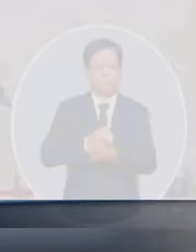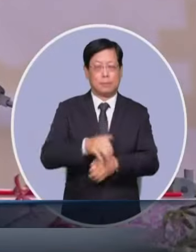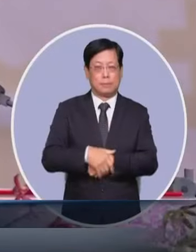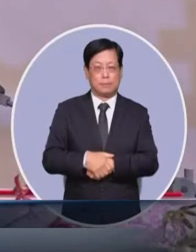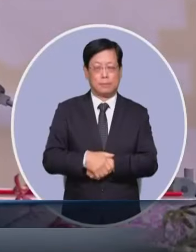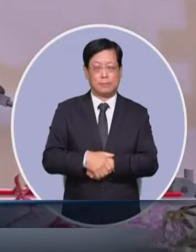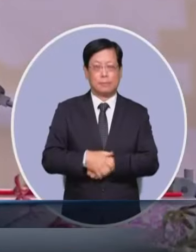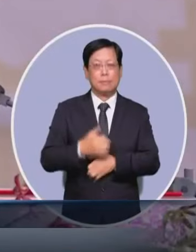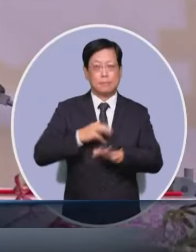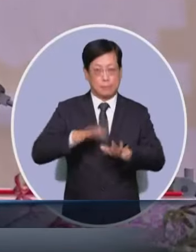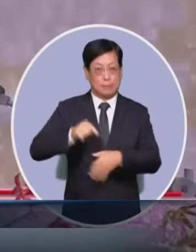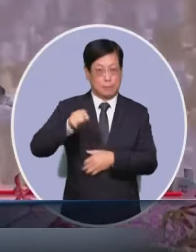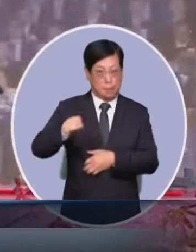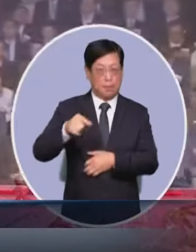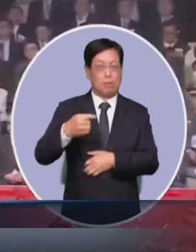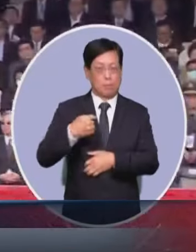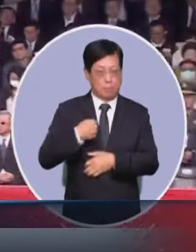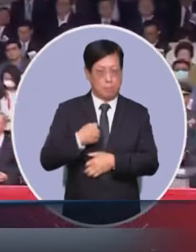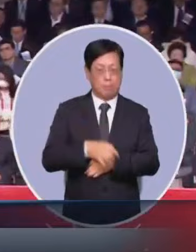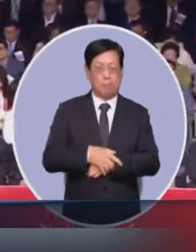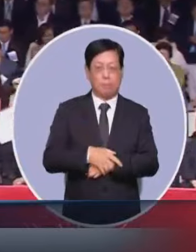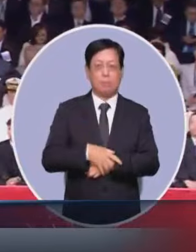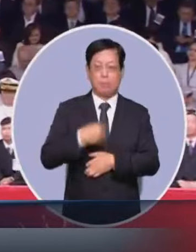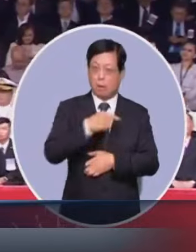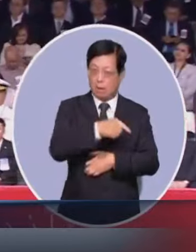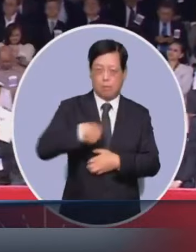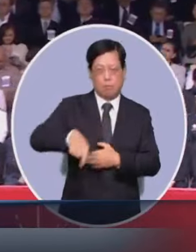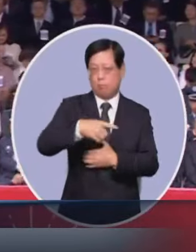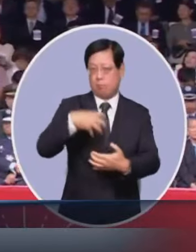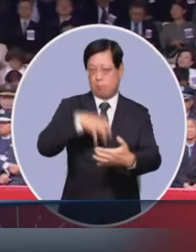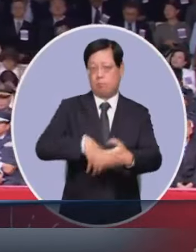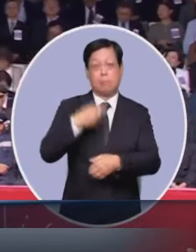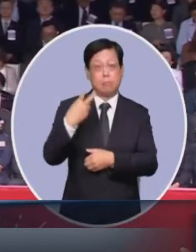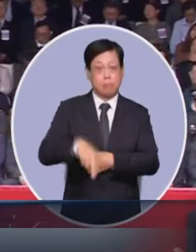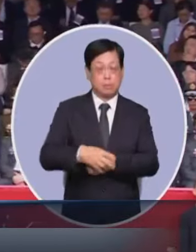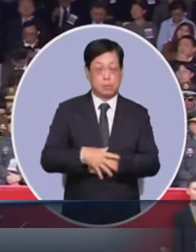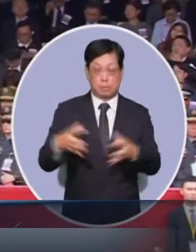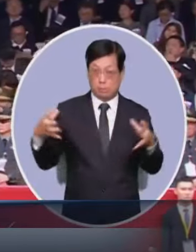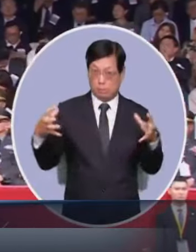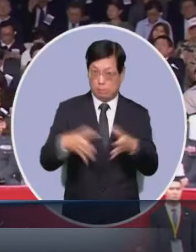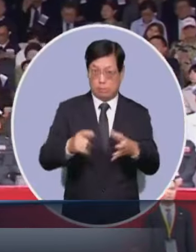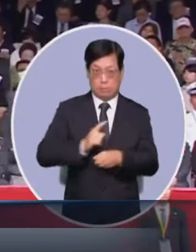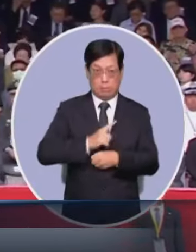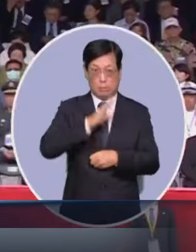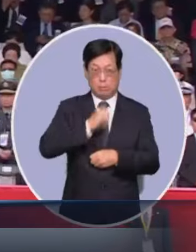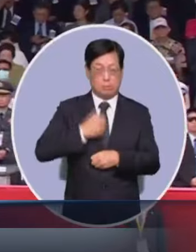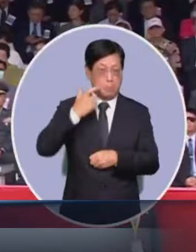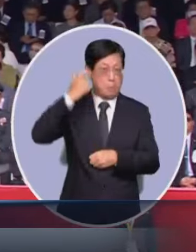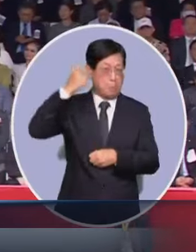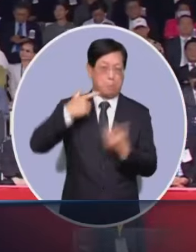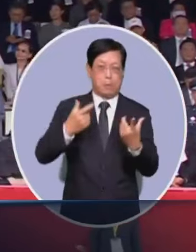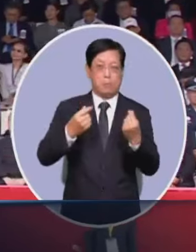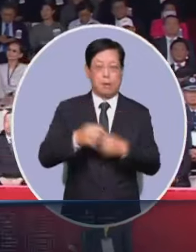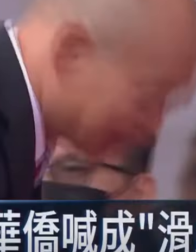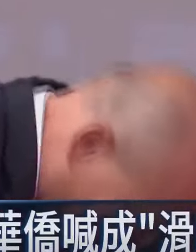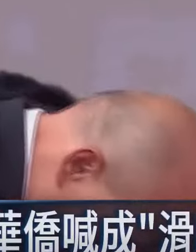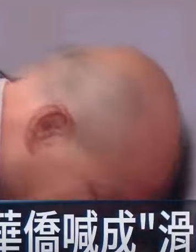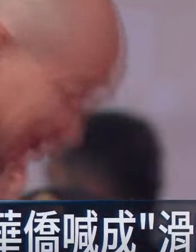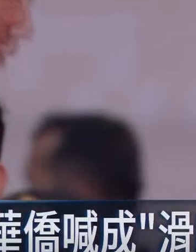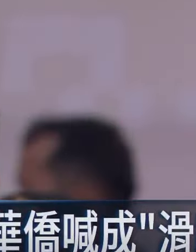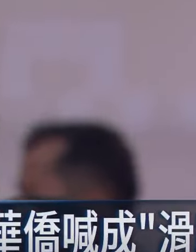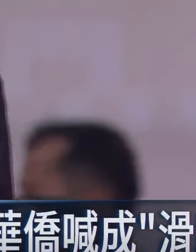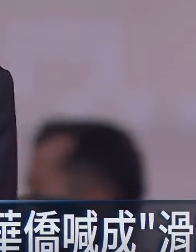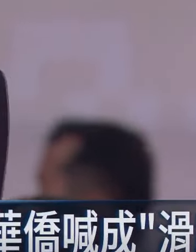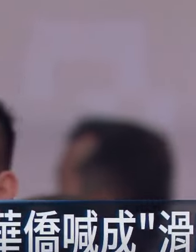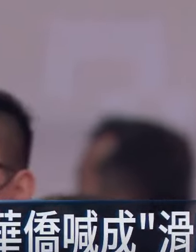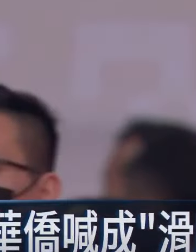们，有你，有我，有他，也有我们共同的祖祖辈辈。 又是口误又是破音，韩国